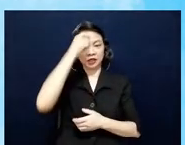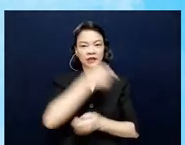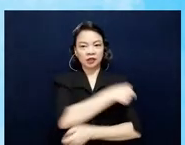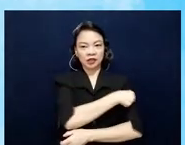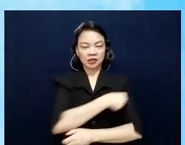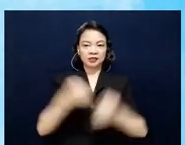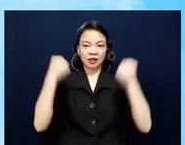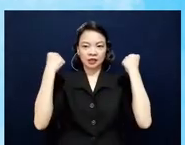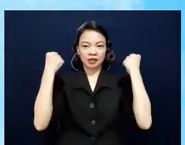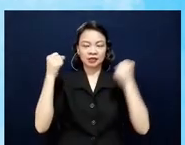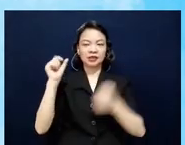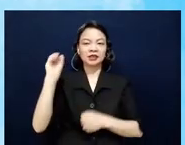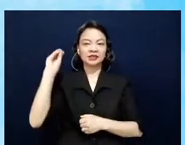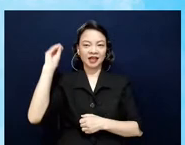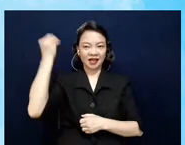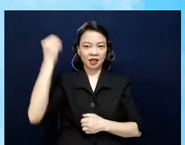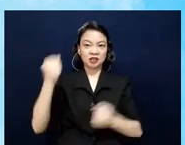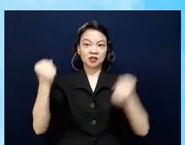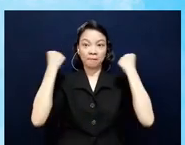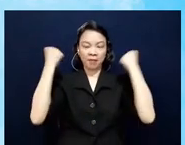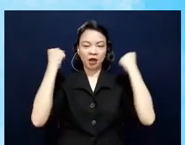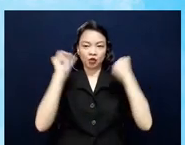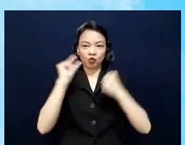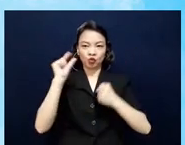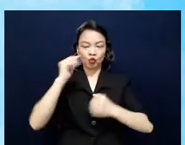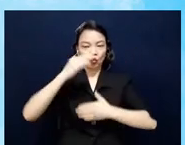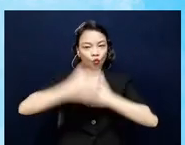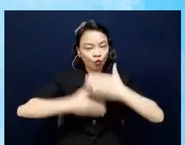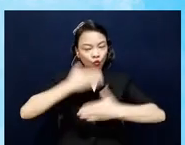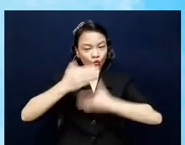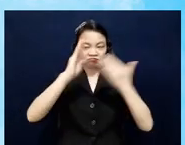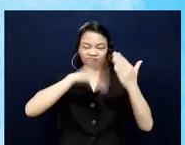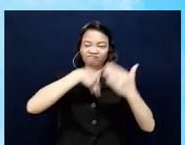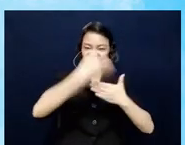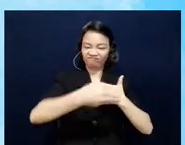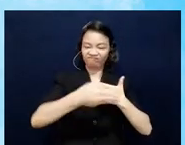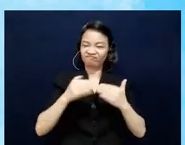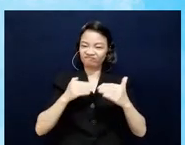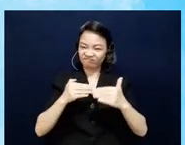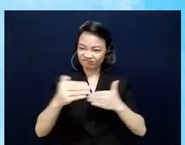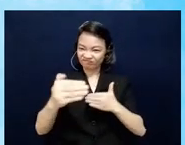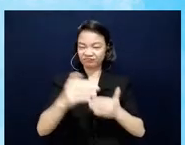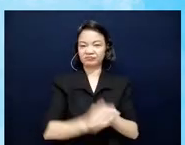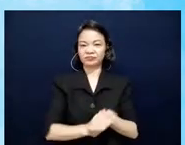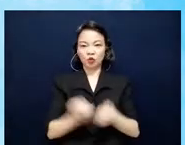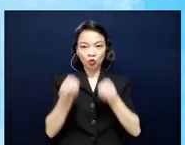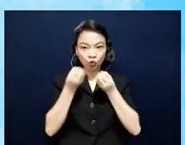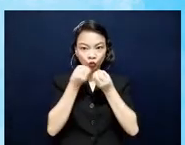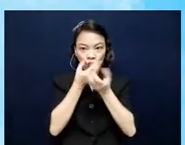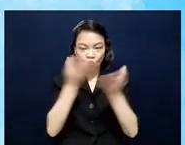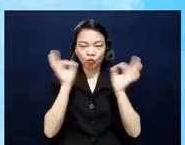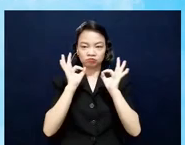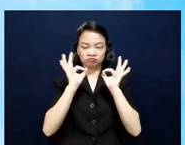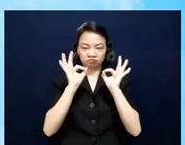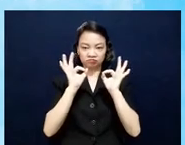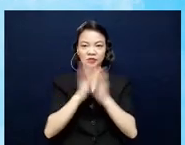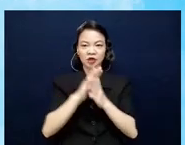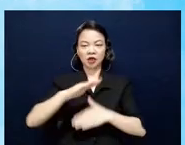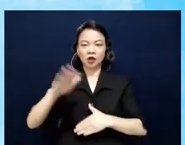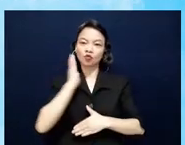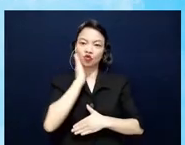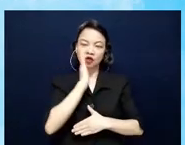Jakarta. Kita semangat semua Bu untuk bisa melanjutkan program ini dan paling tidak makin mengedukasi anak-anak muda, salah satunya adalah di Provinsi DKI Jakarta